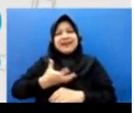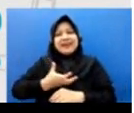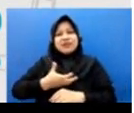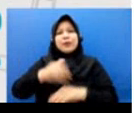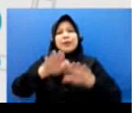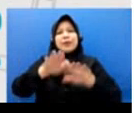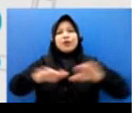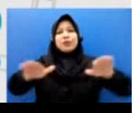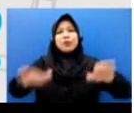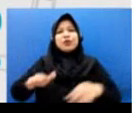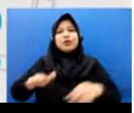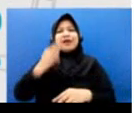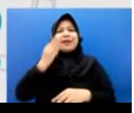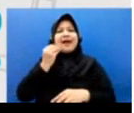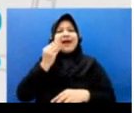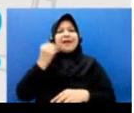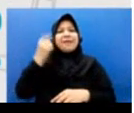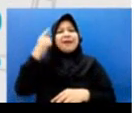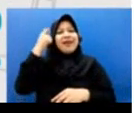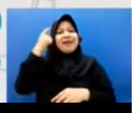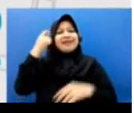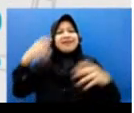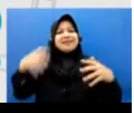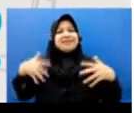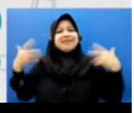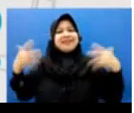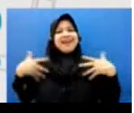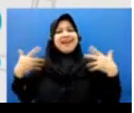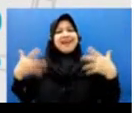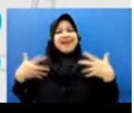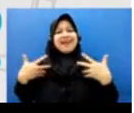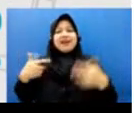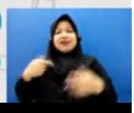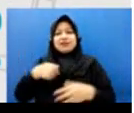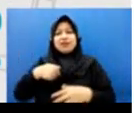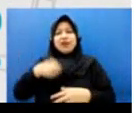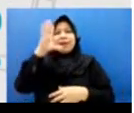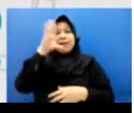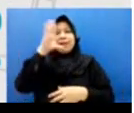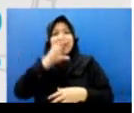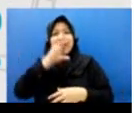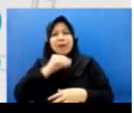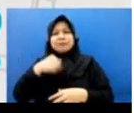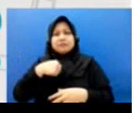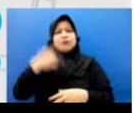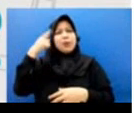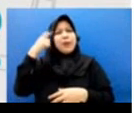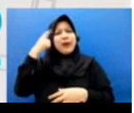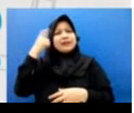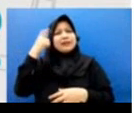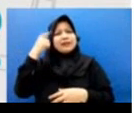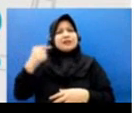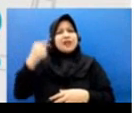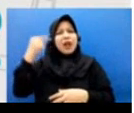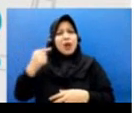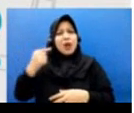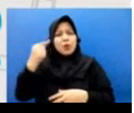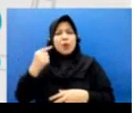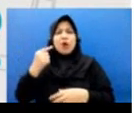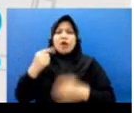terbaik, yang menyenangkan. Sehingga kalau setiap malam itu tidak pernah lepas dari belajar. Exploring teknologi, kalau